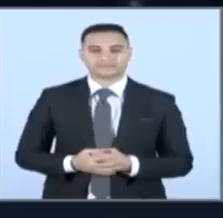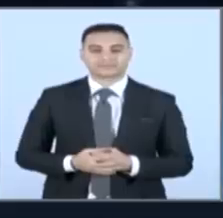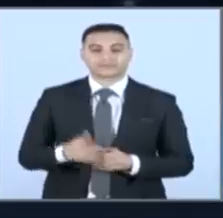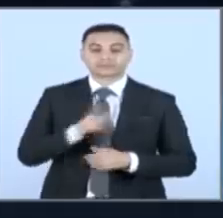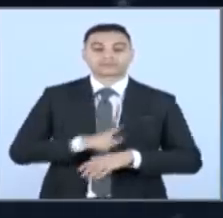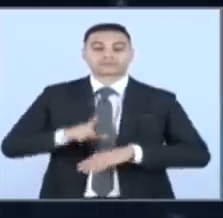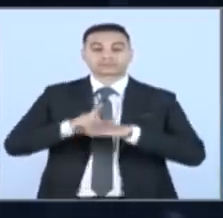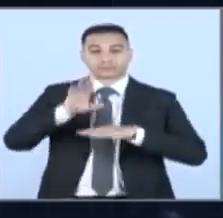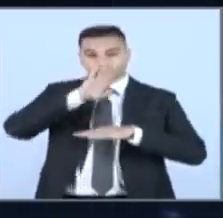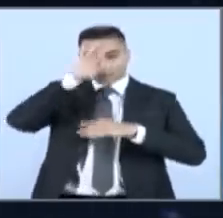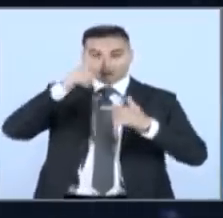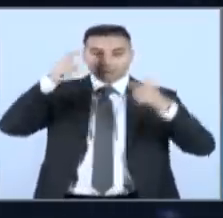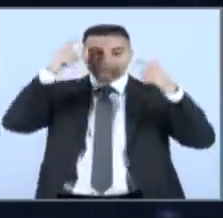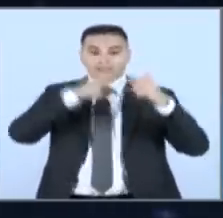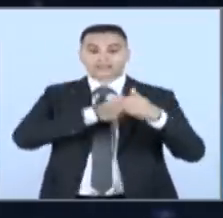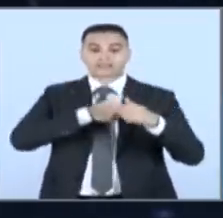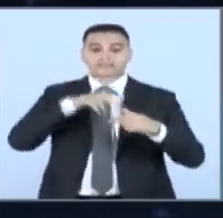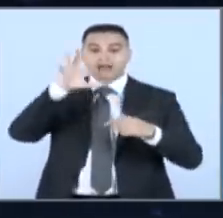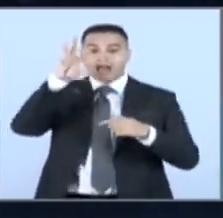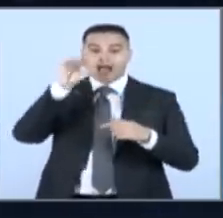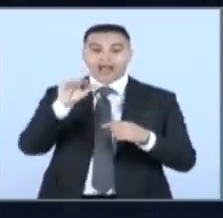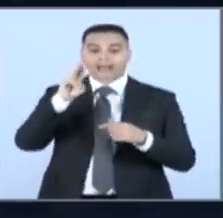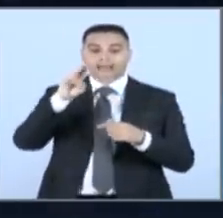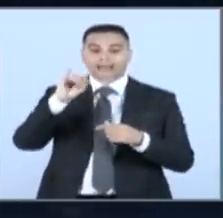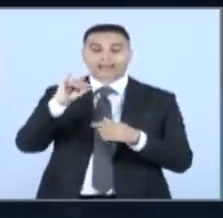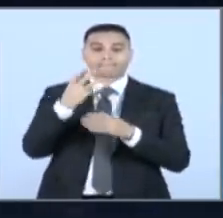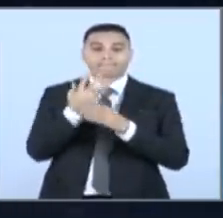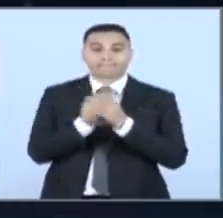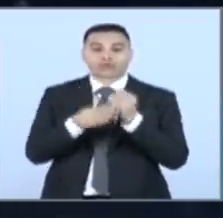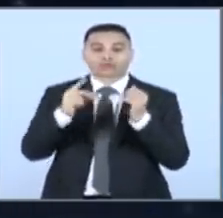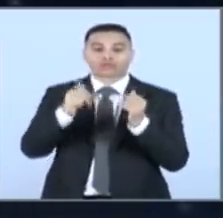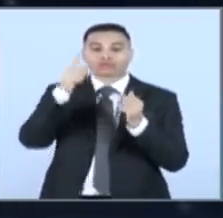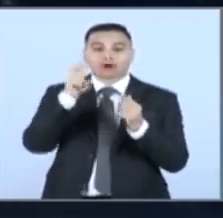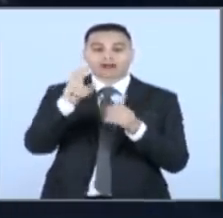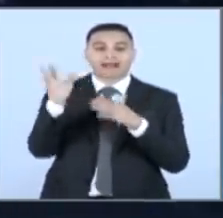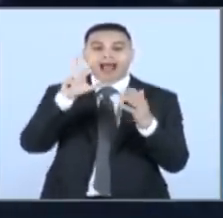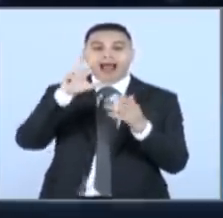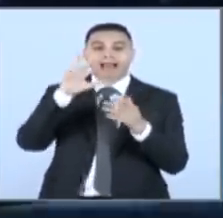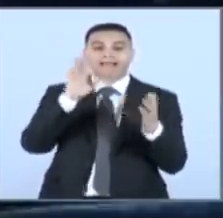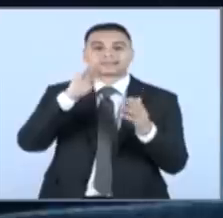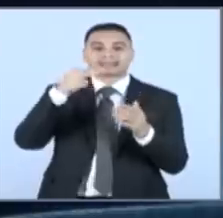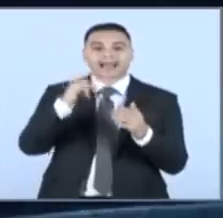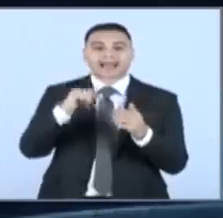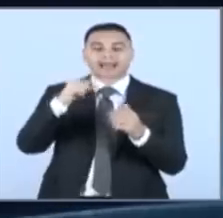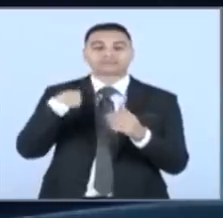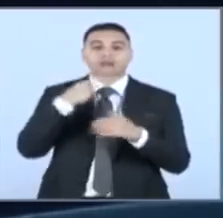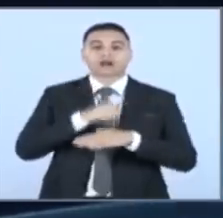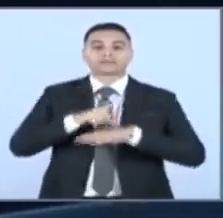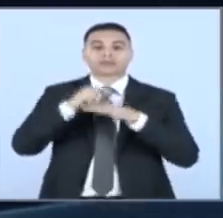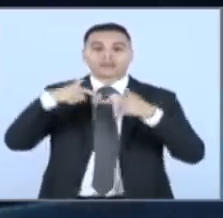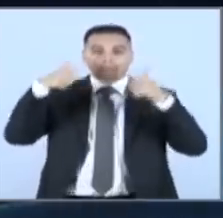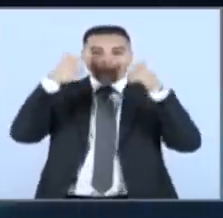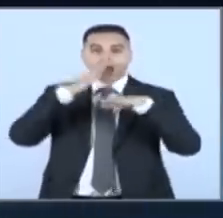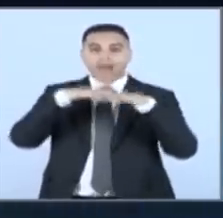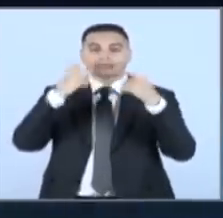تولى سلطان هيثم ابن طارق آل سعيد حكم إحدى الدول الخليجية عام